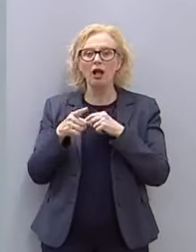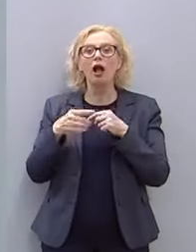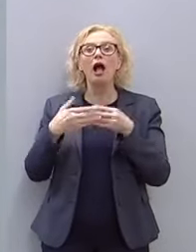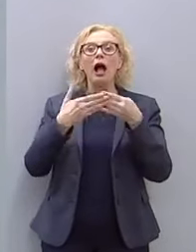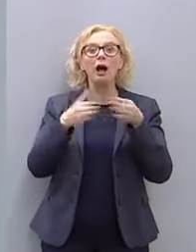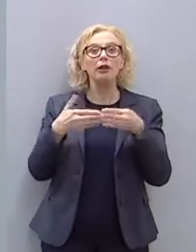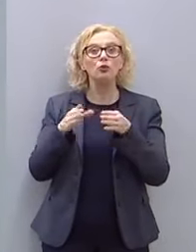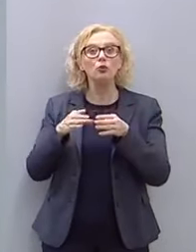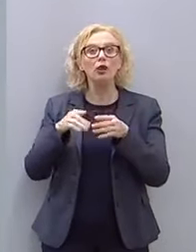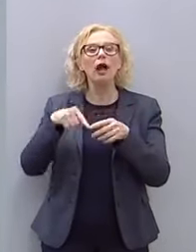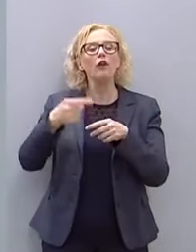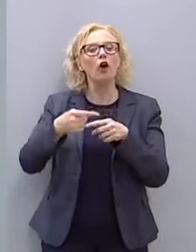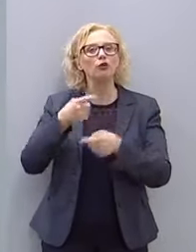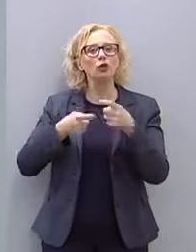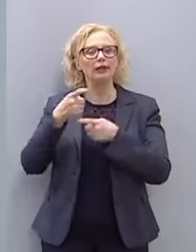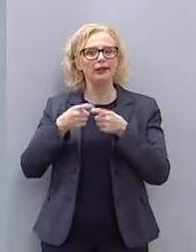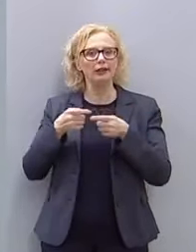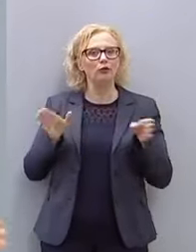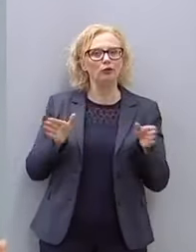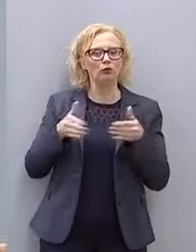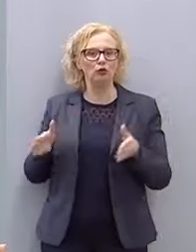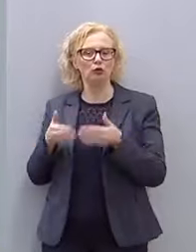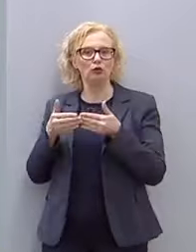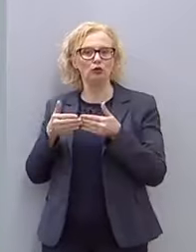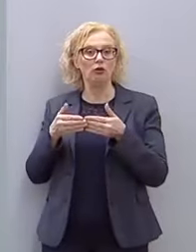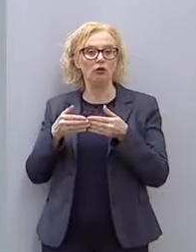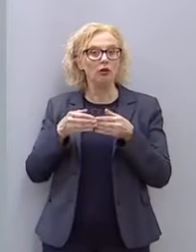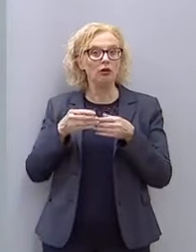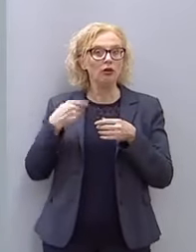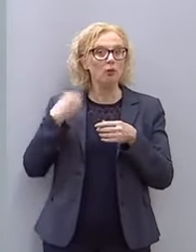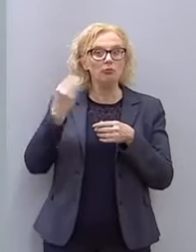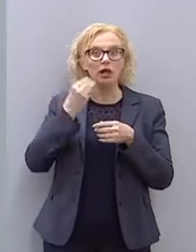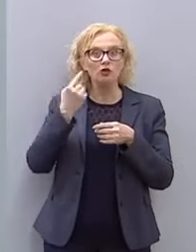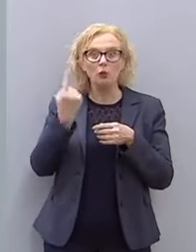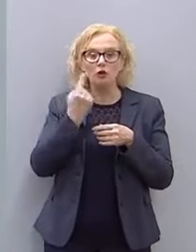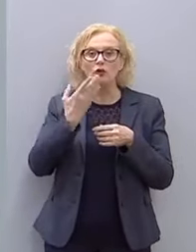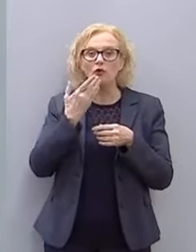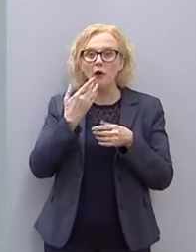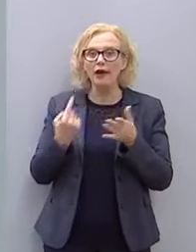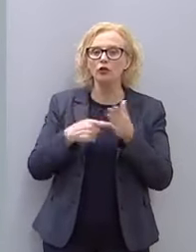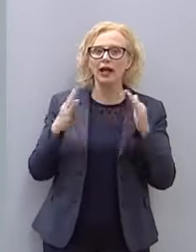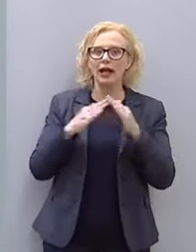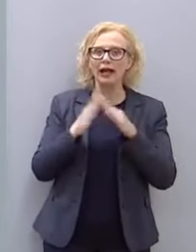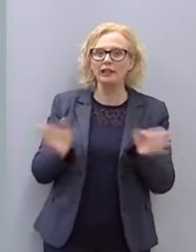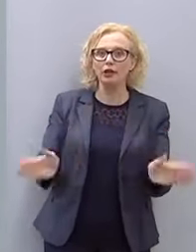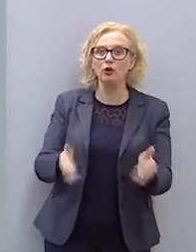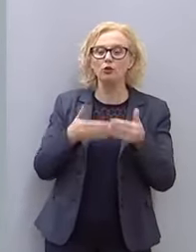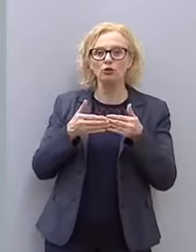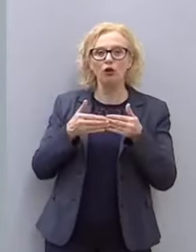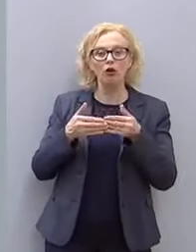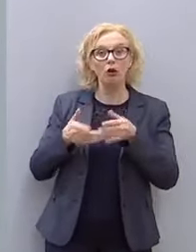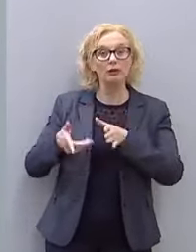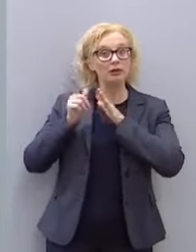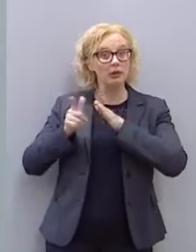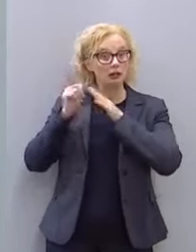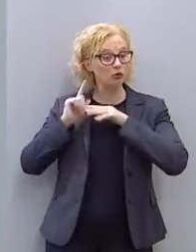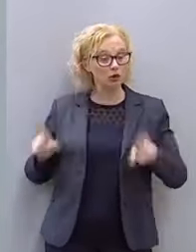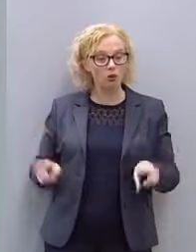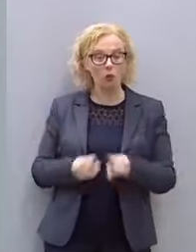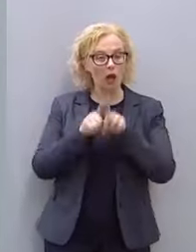tornare indietro io credo che nessun tra ginola tornare indietro a chiudersi in casa per qualche settimana come accaduto nelle scorse settimane e